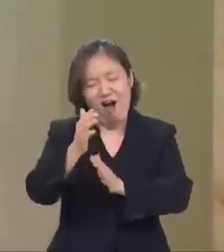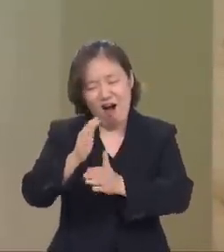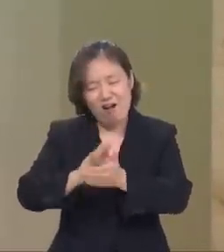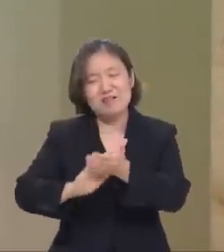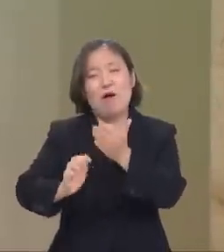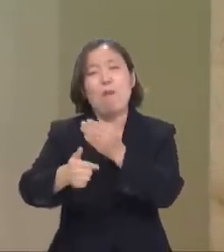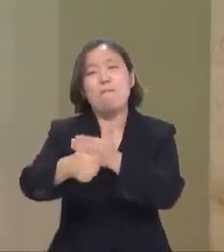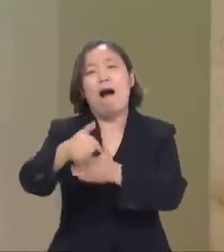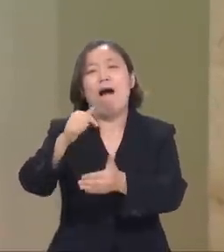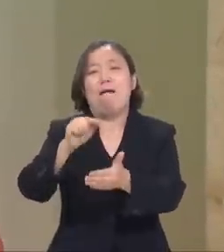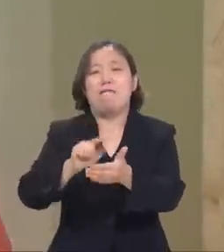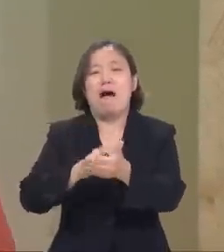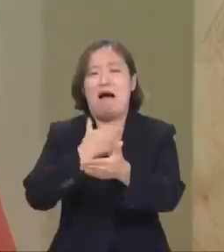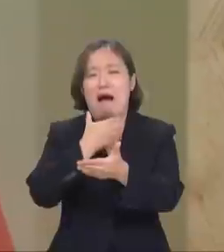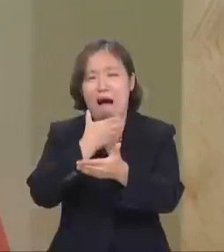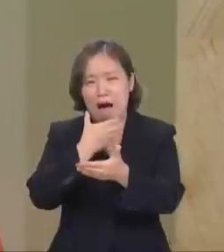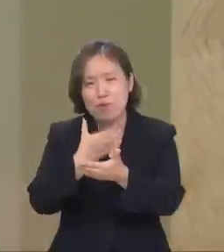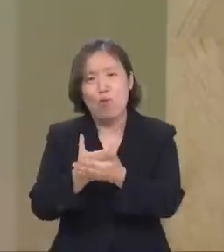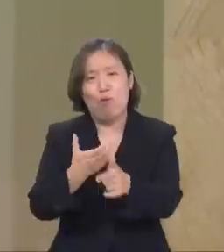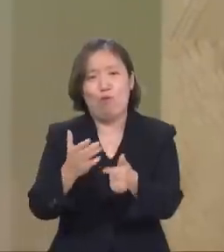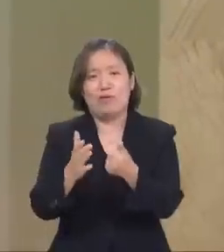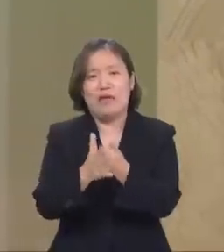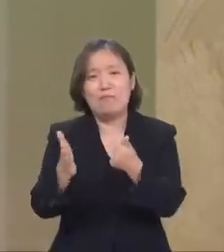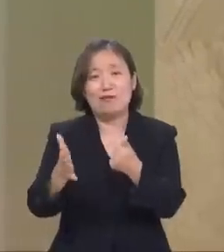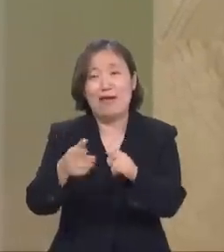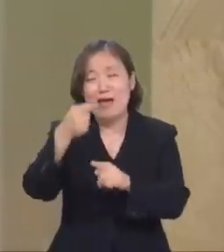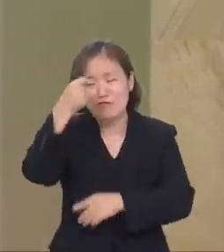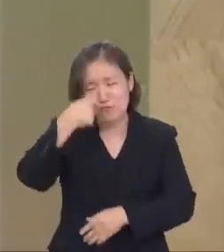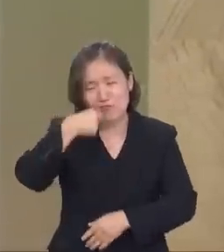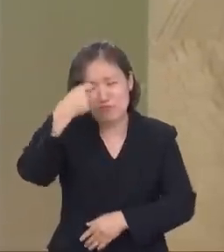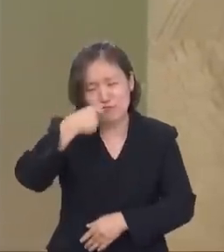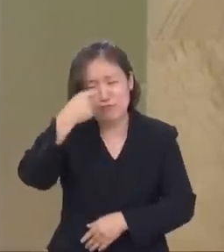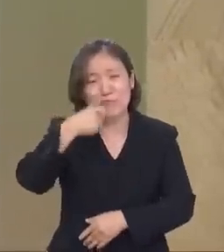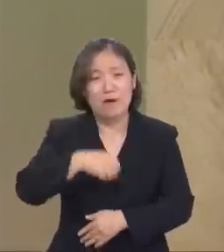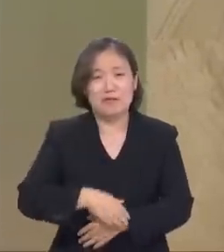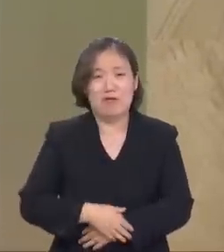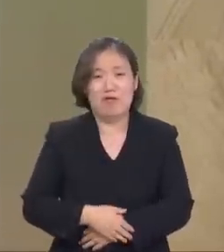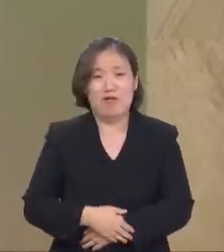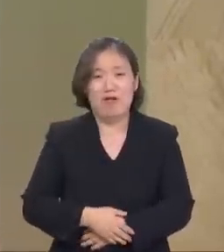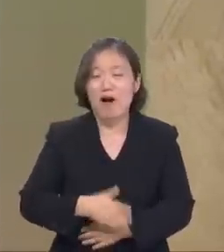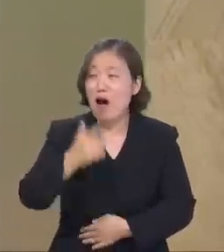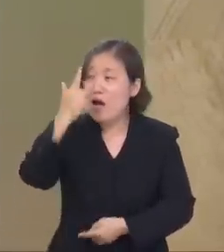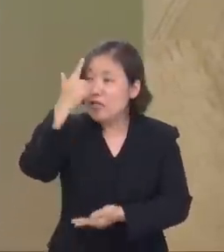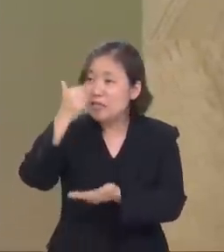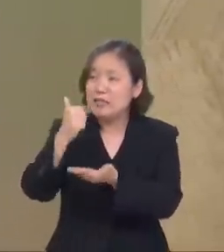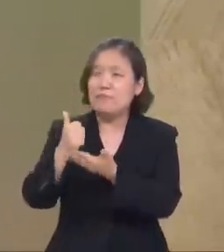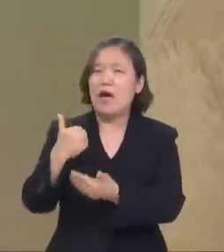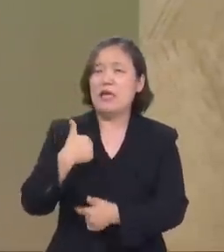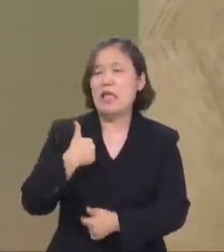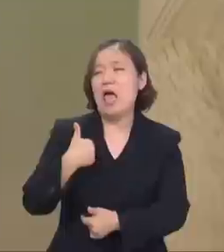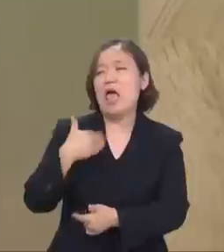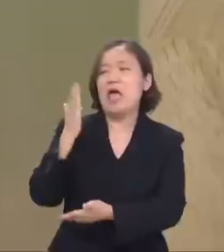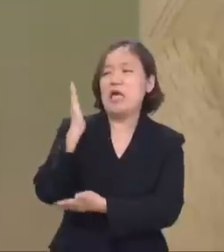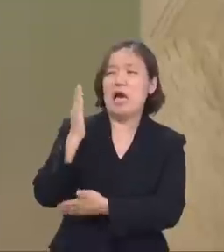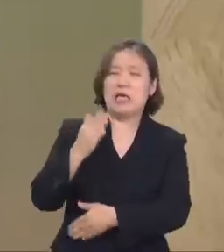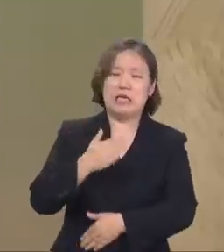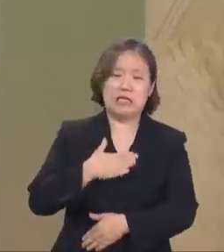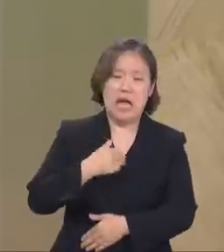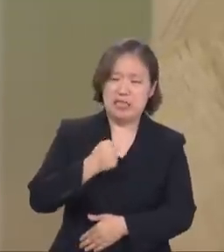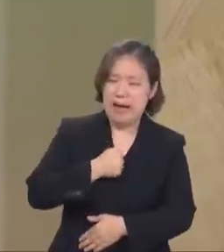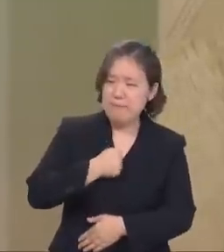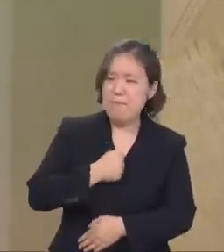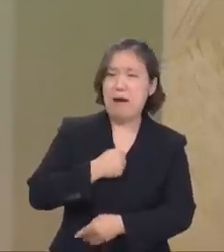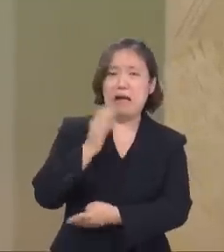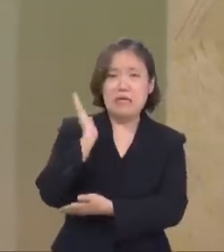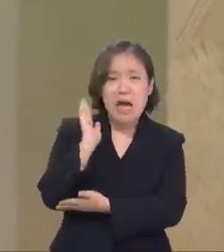쏟으면서 스님한테 자기 이제 사연에 대해서이 답답한 마음에